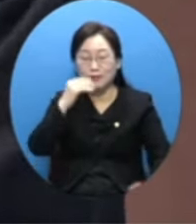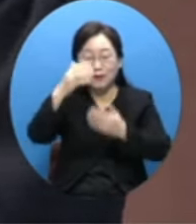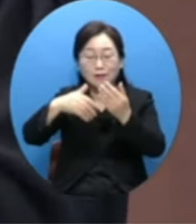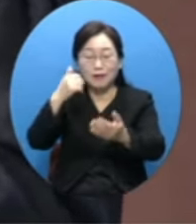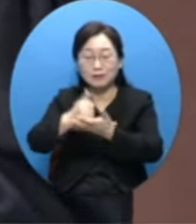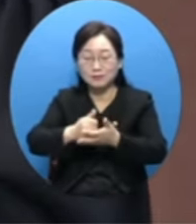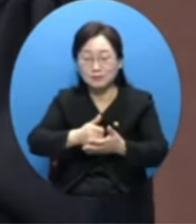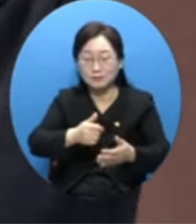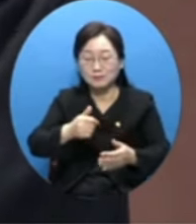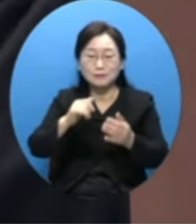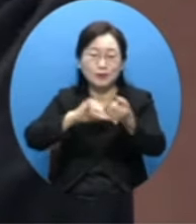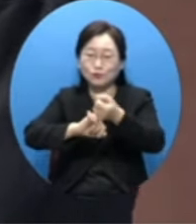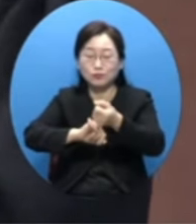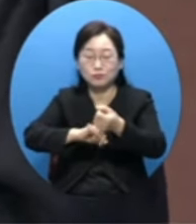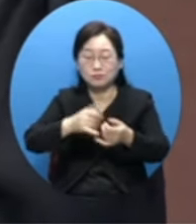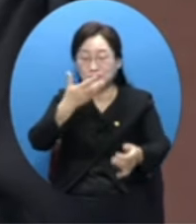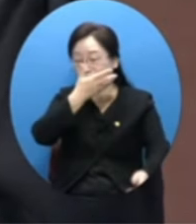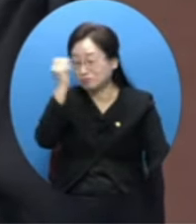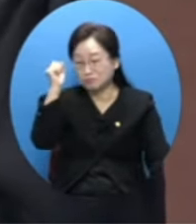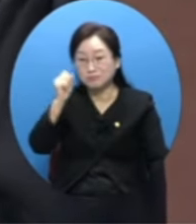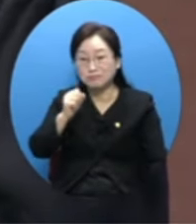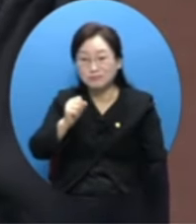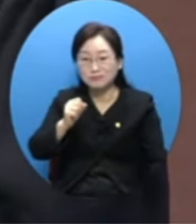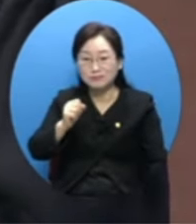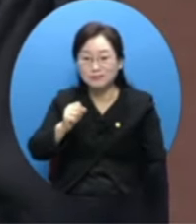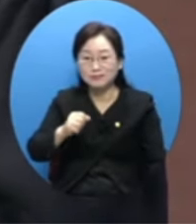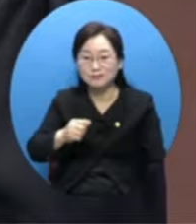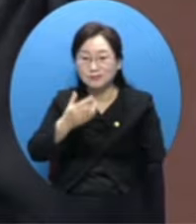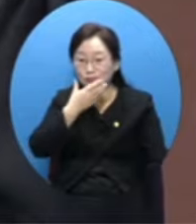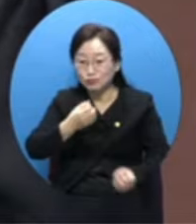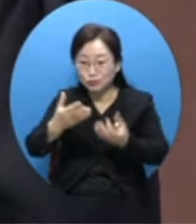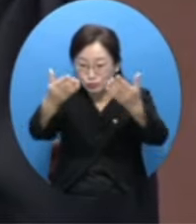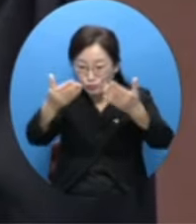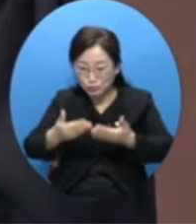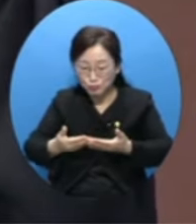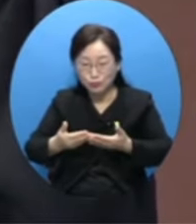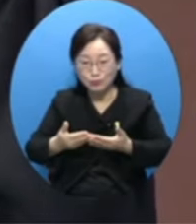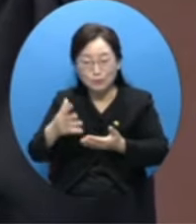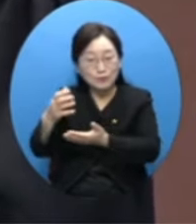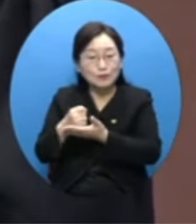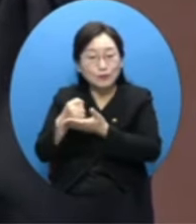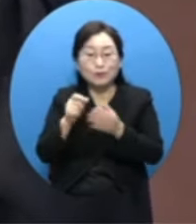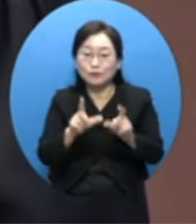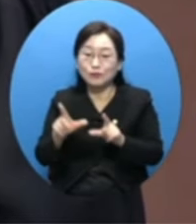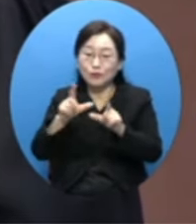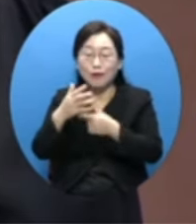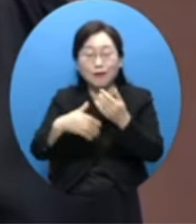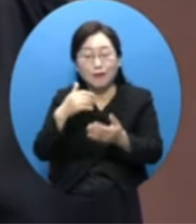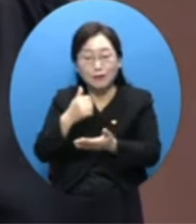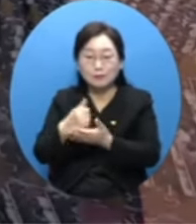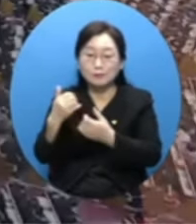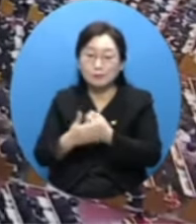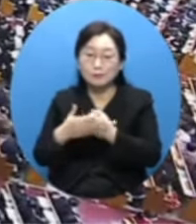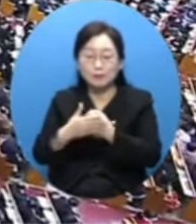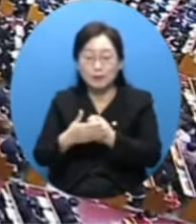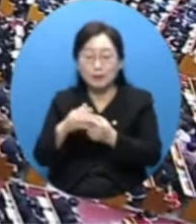것은 다 잃어버리고 자기의 주신 그 축복만 누리며 살아가는 사람들이 많이 있습니다.